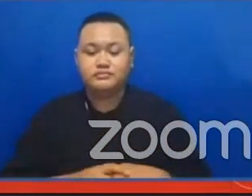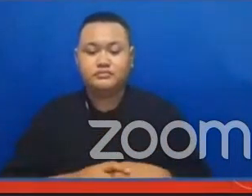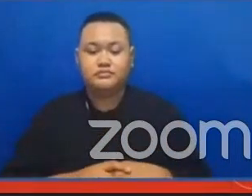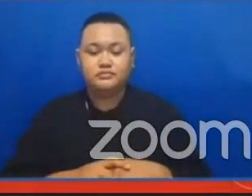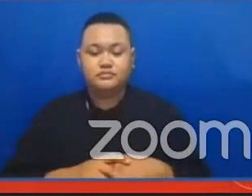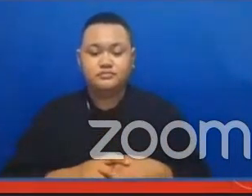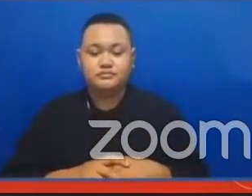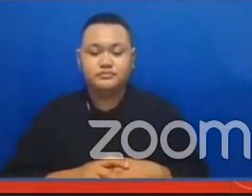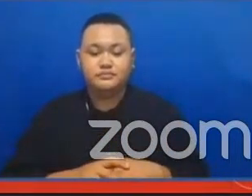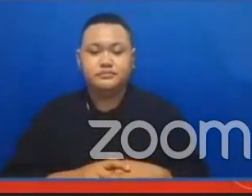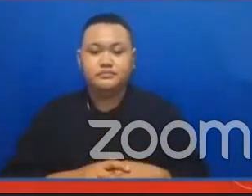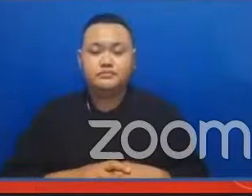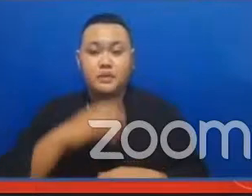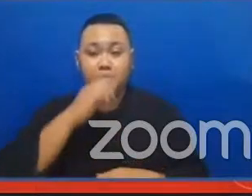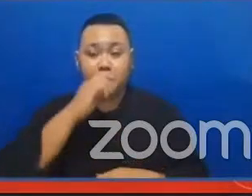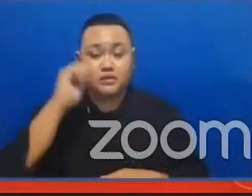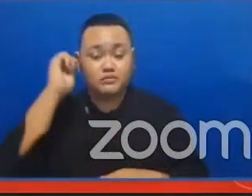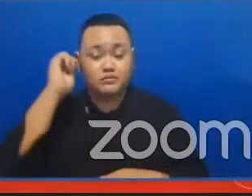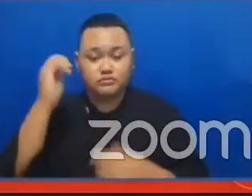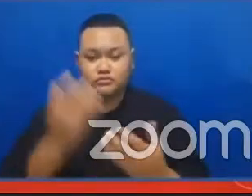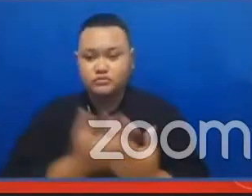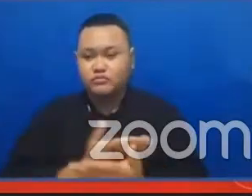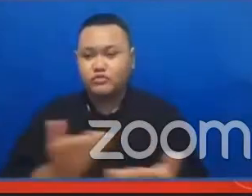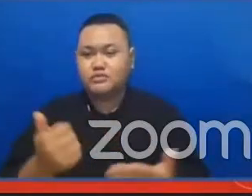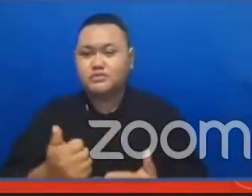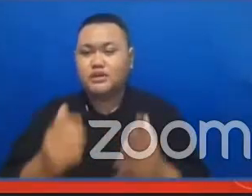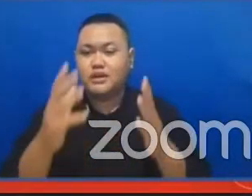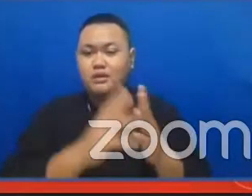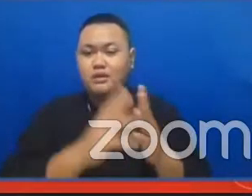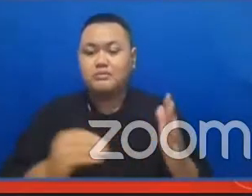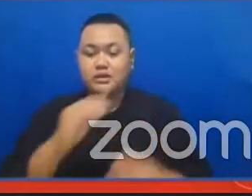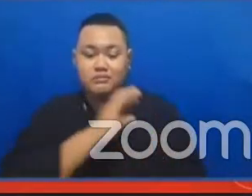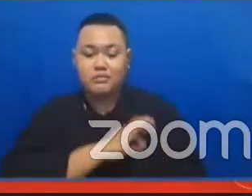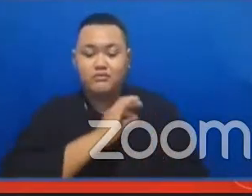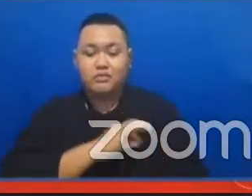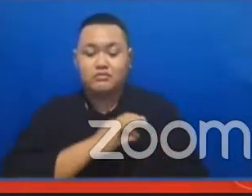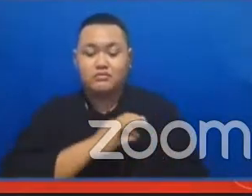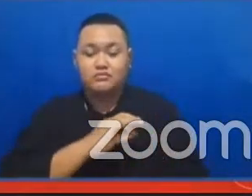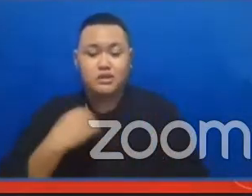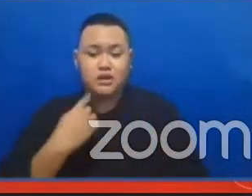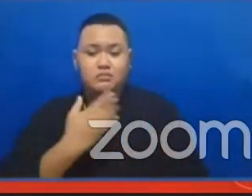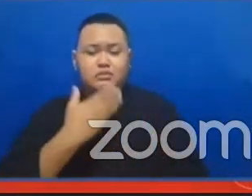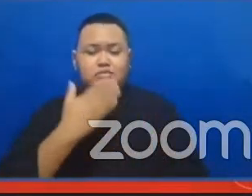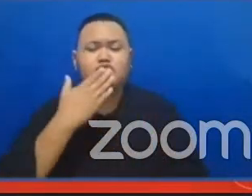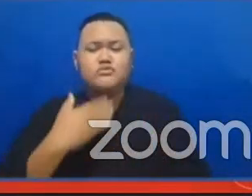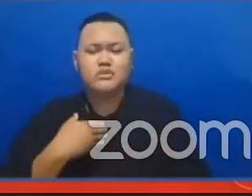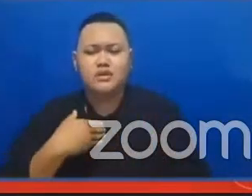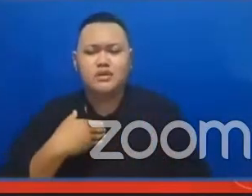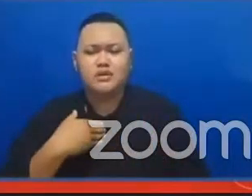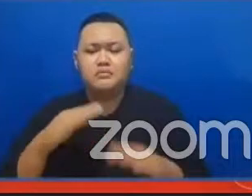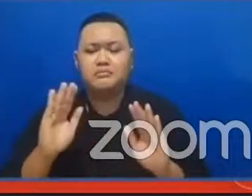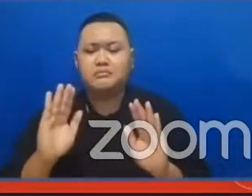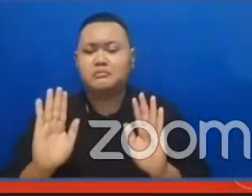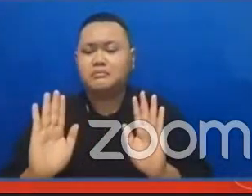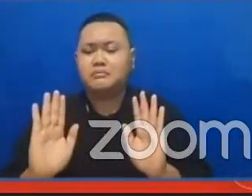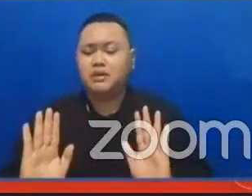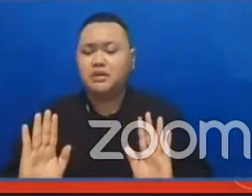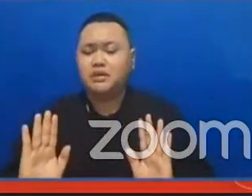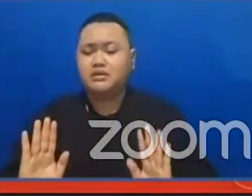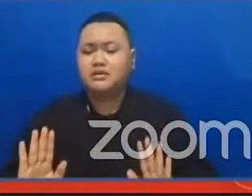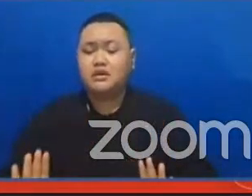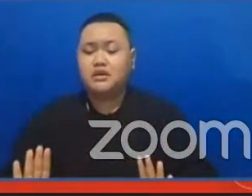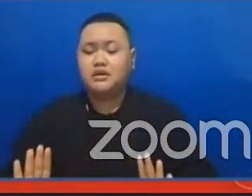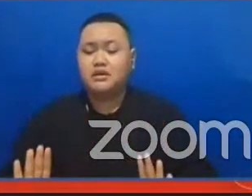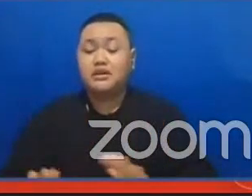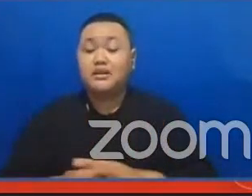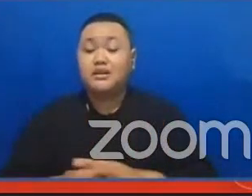manfaatkan. Selain ada Rumah Belajar, kami punya media pembelajaran based on-nya adalah video yang ada di televisi